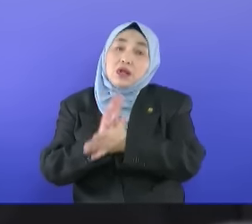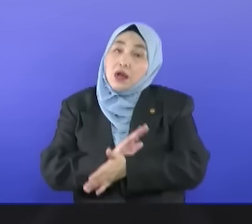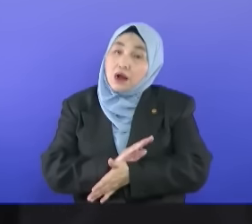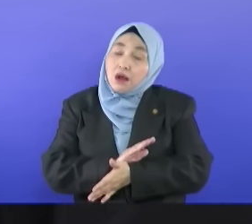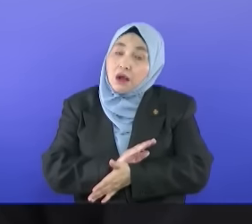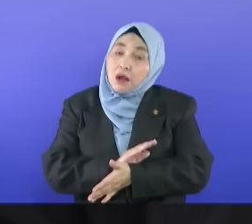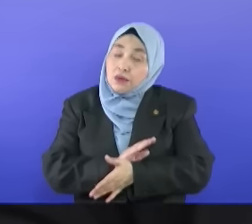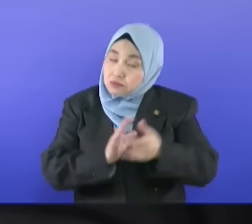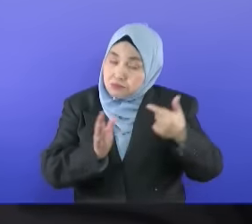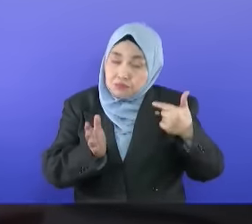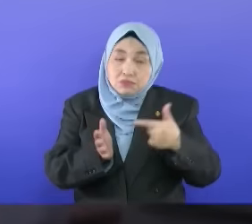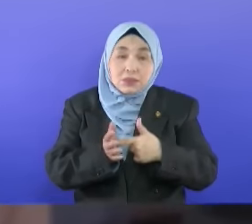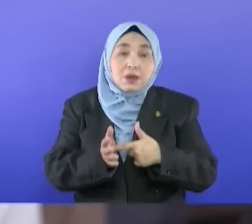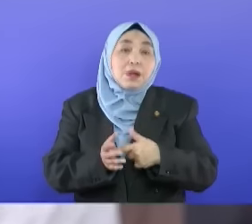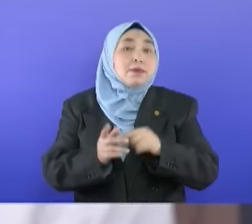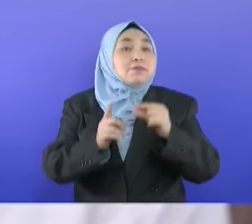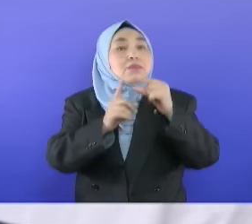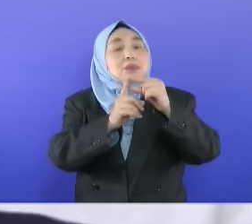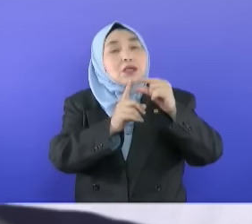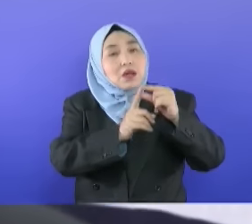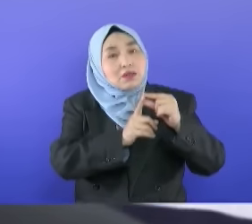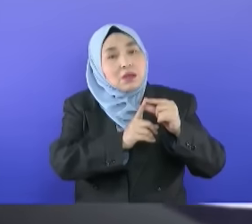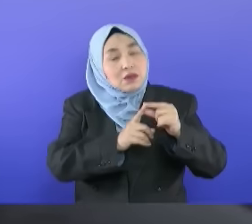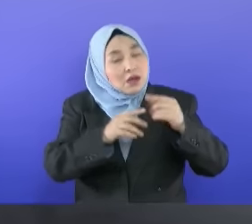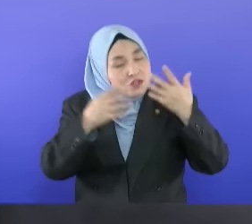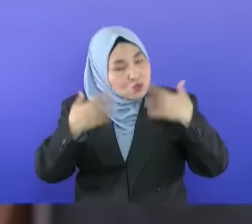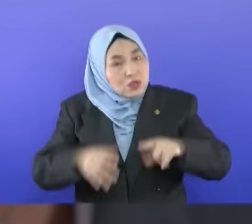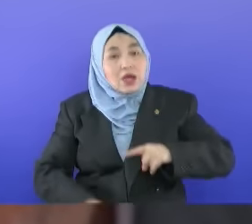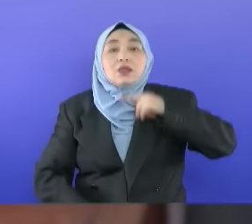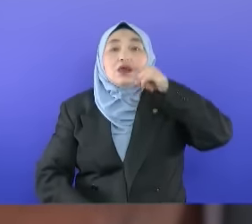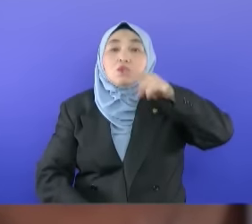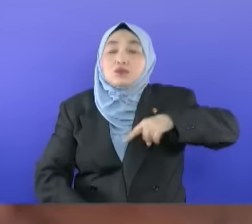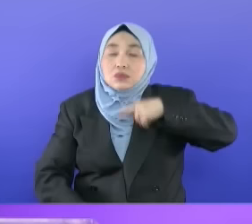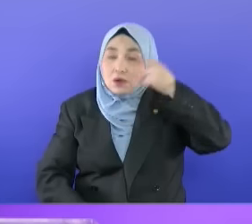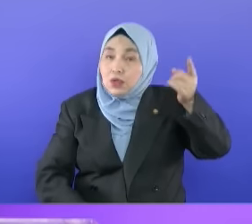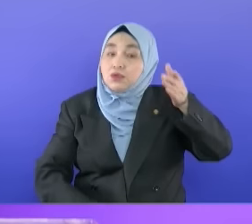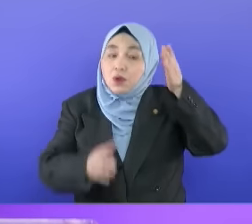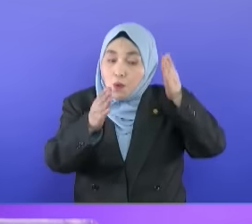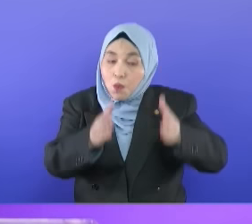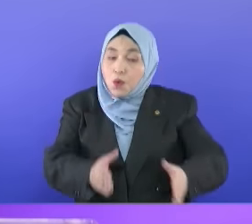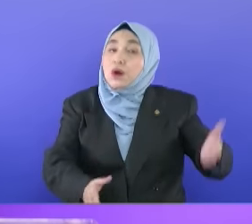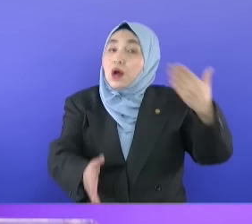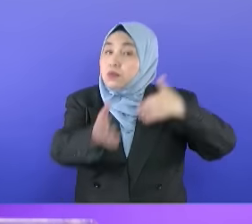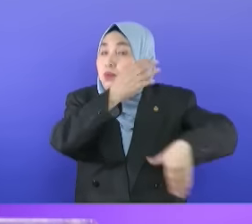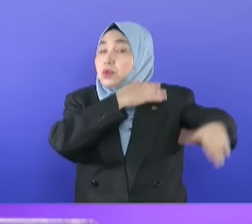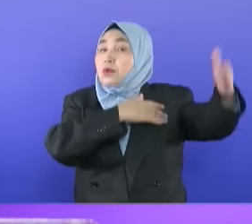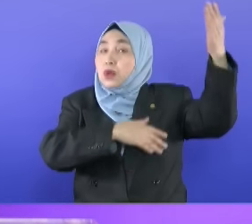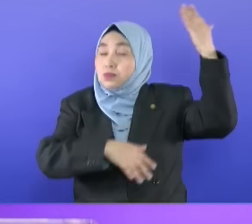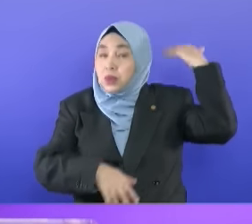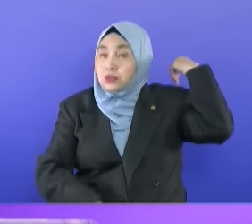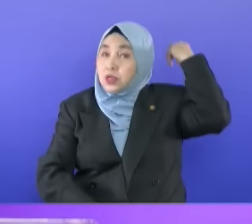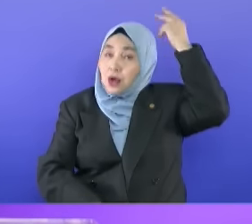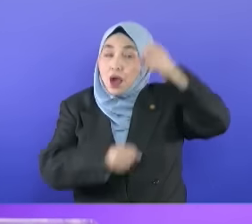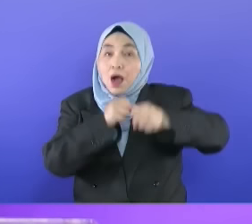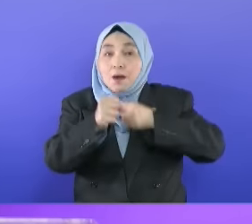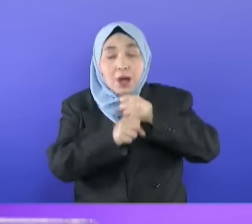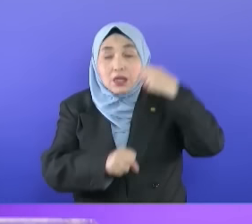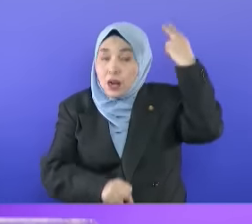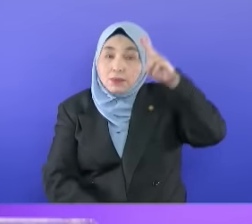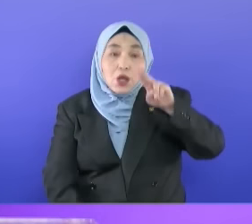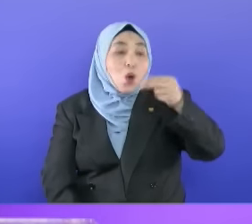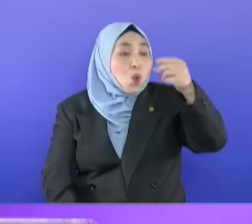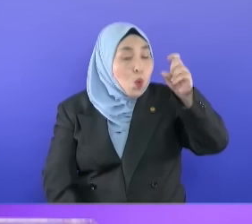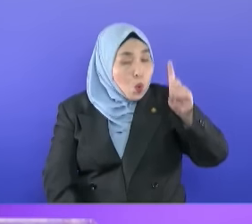Ini adalah perkataan yang pernah diucapkan oleh orang-orang sebelum ini ya yaitu pada zaman Nabi Hud pada zaman Nabi Nuh